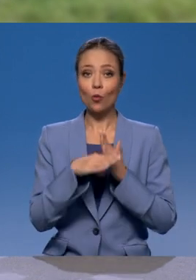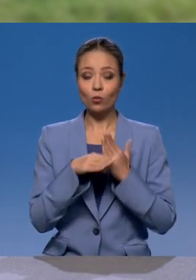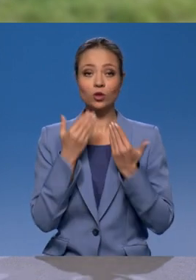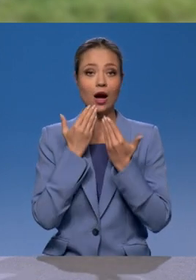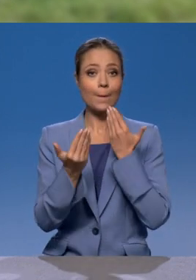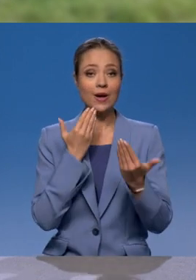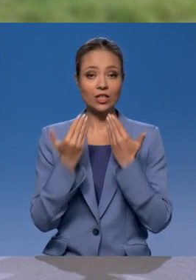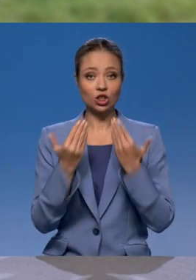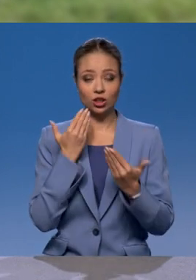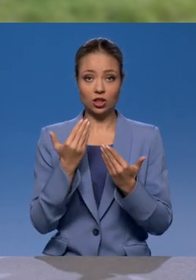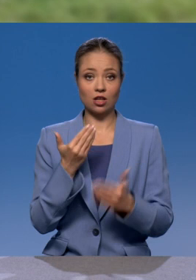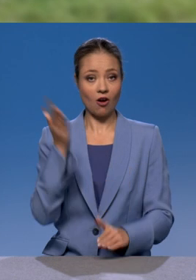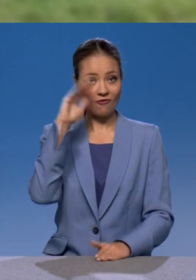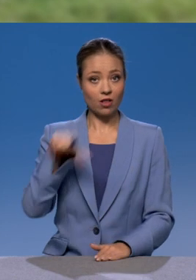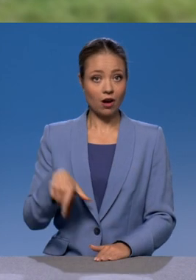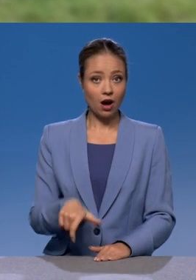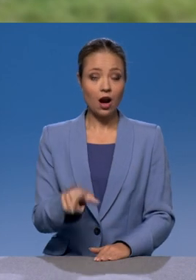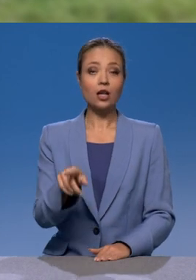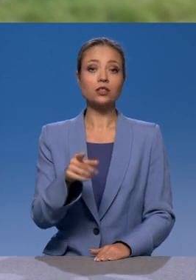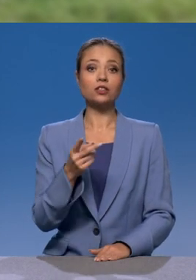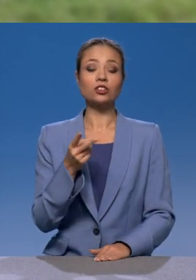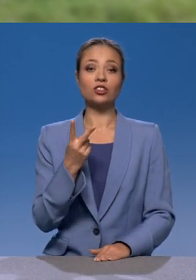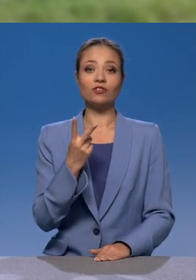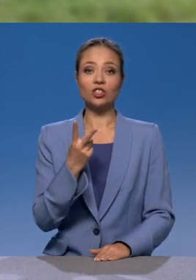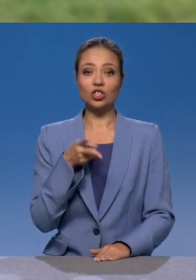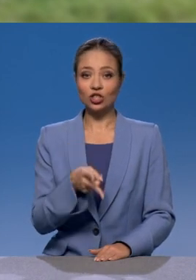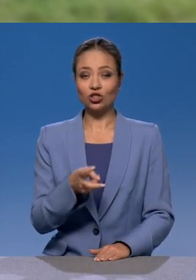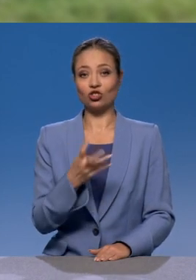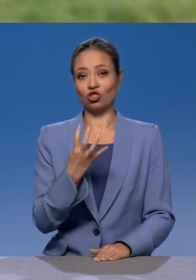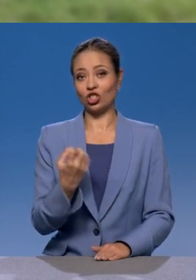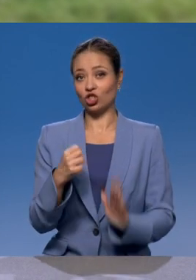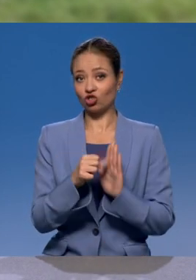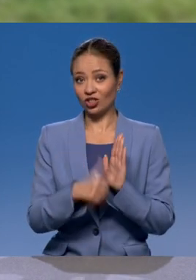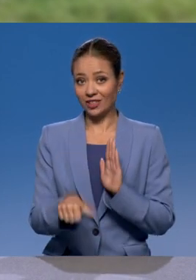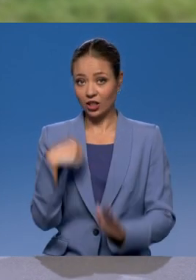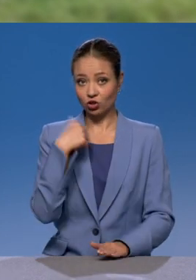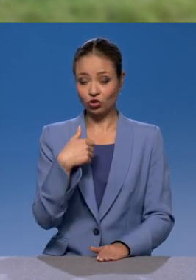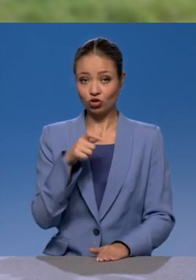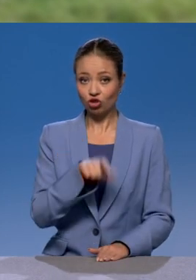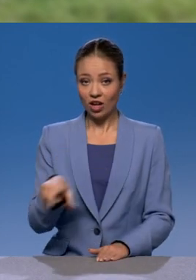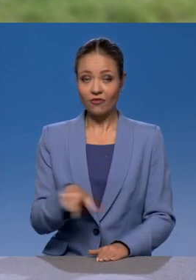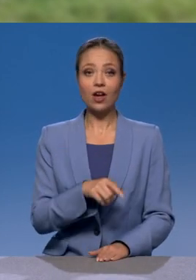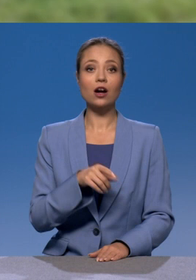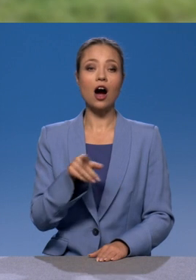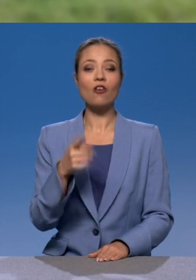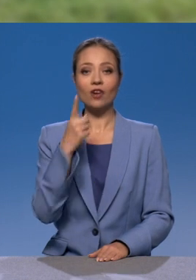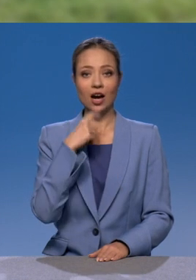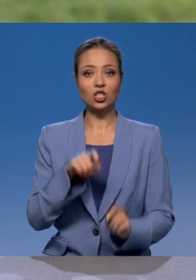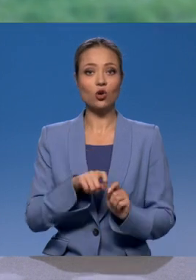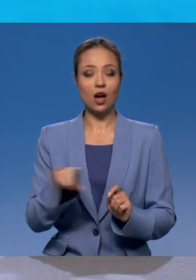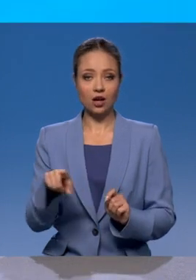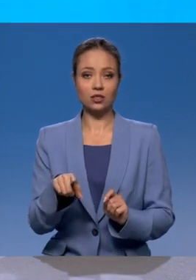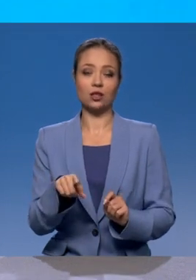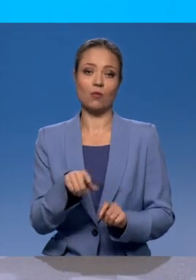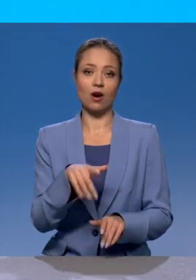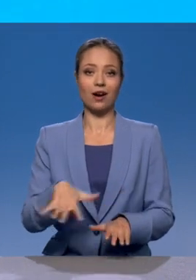в Волгоградской области 2460 человек, в Красноярском крае почти 800 человек. Как в вашем